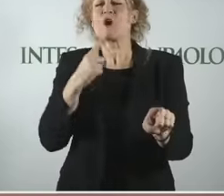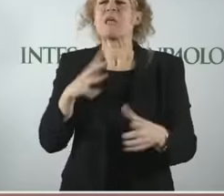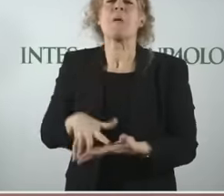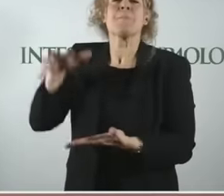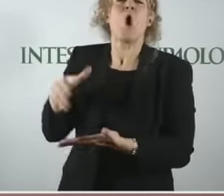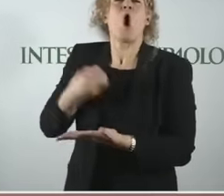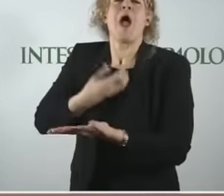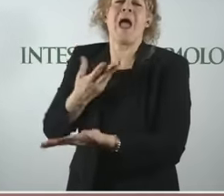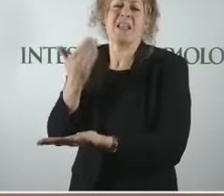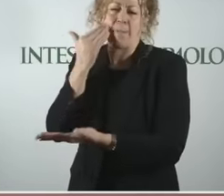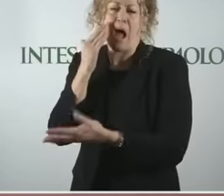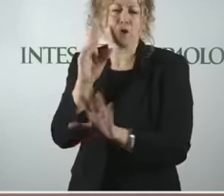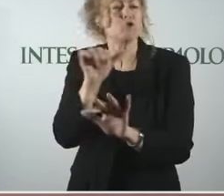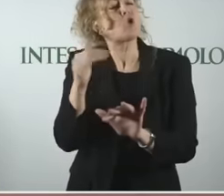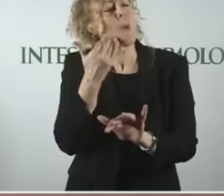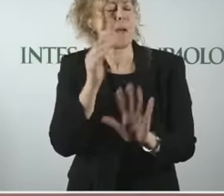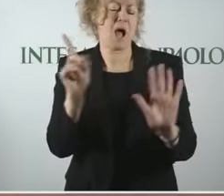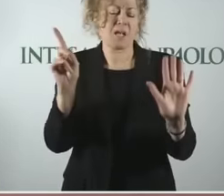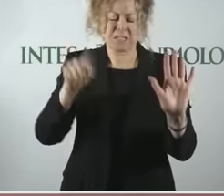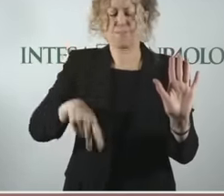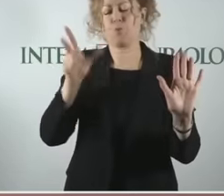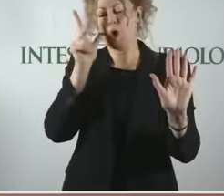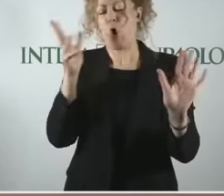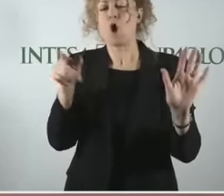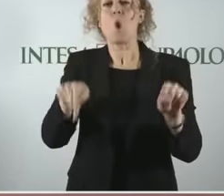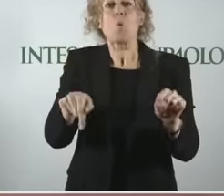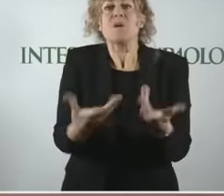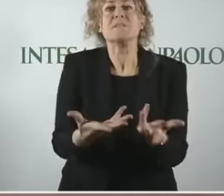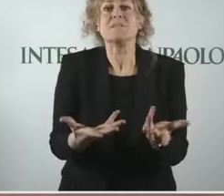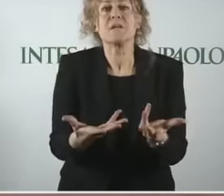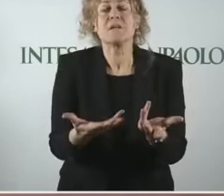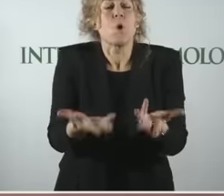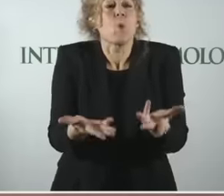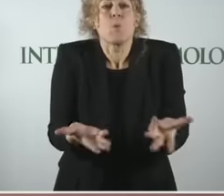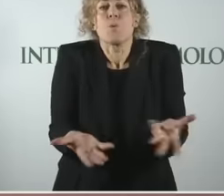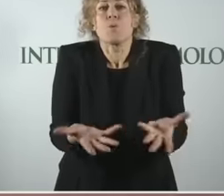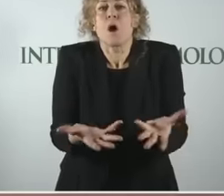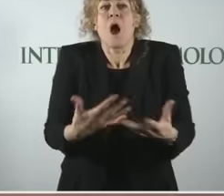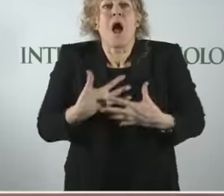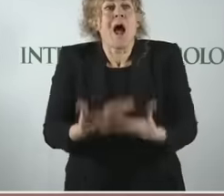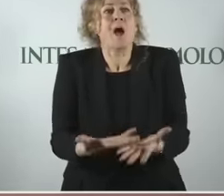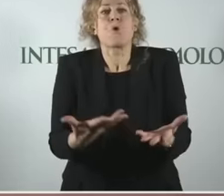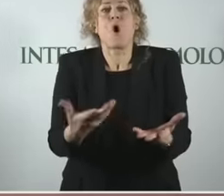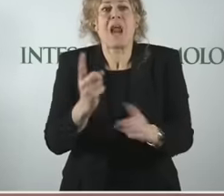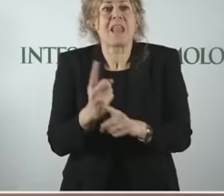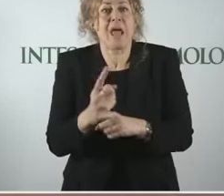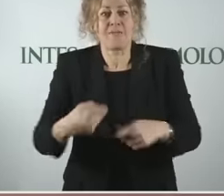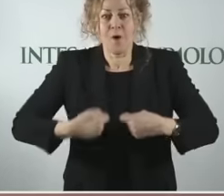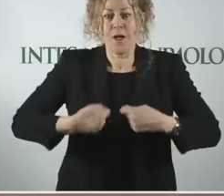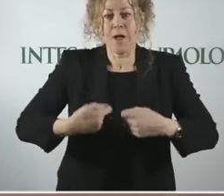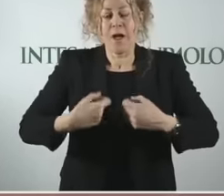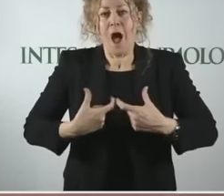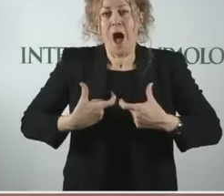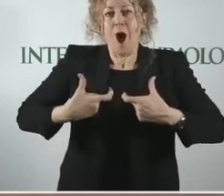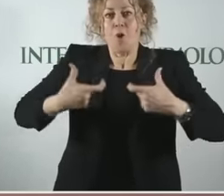maschi ma non solo maschi e sia chiaro questa roba devo alimentarla